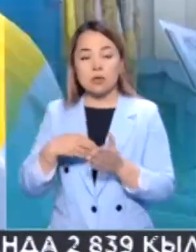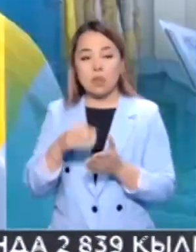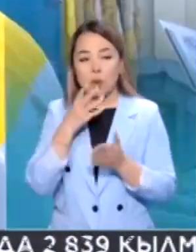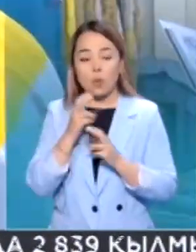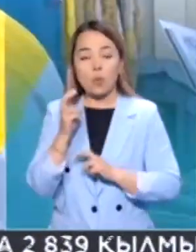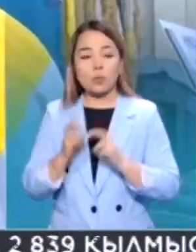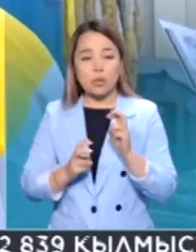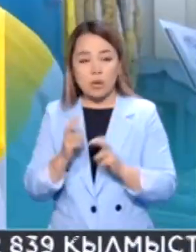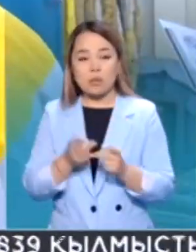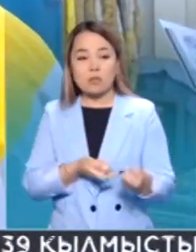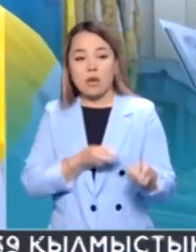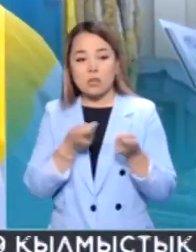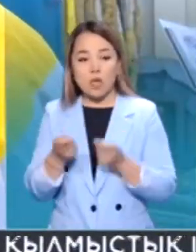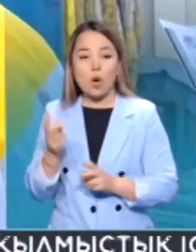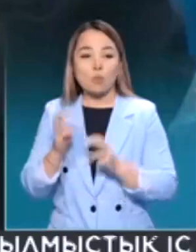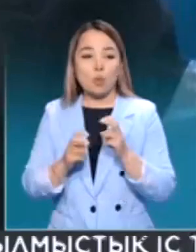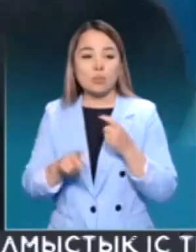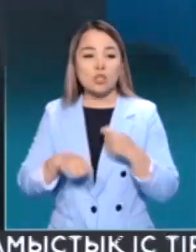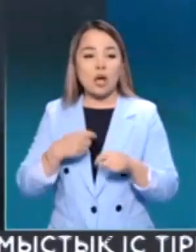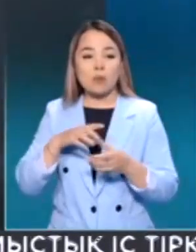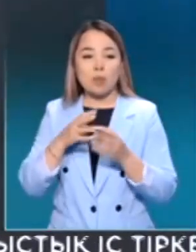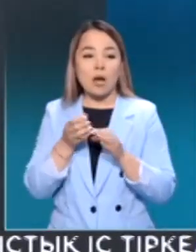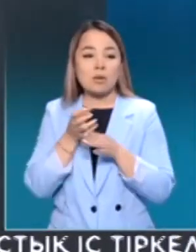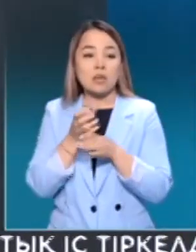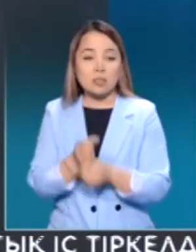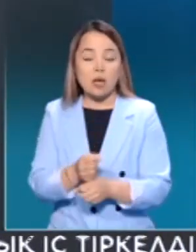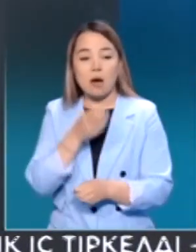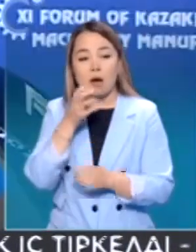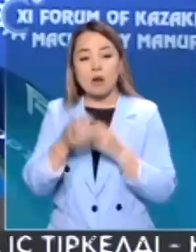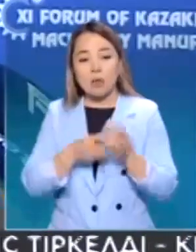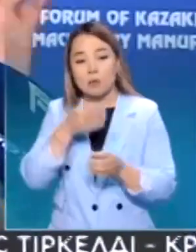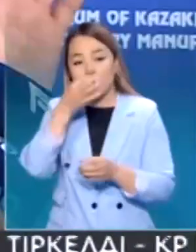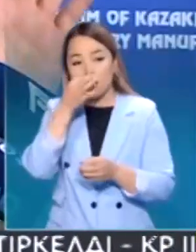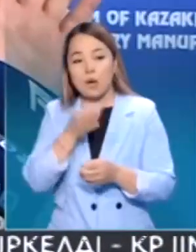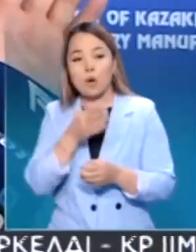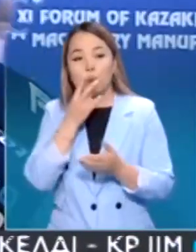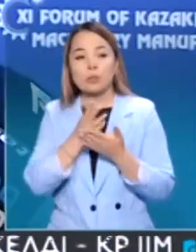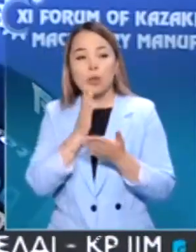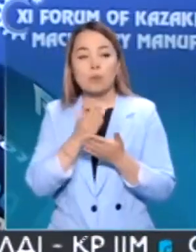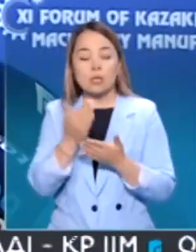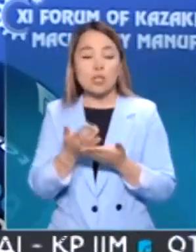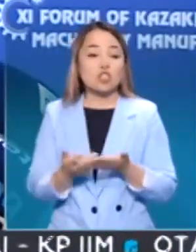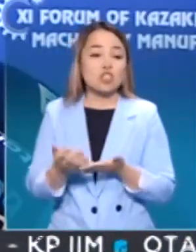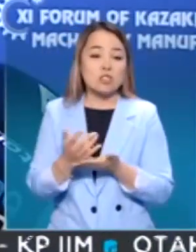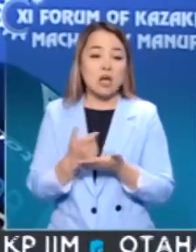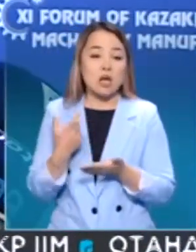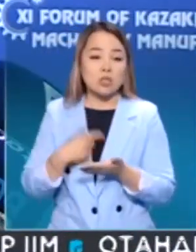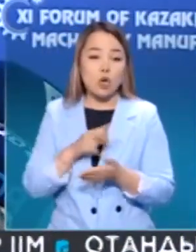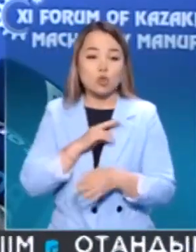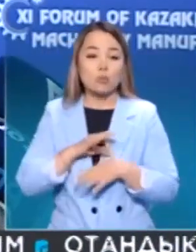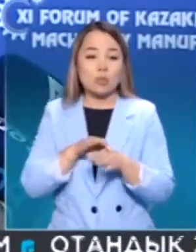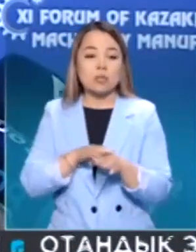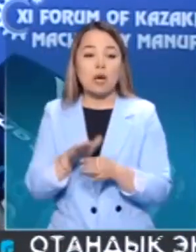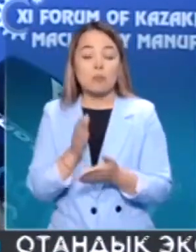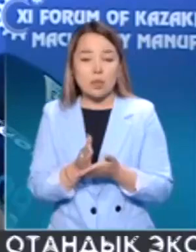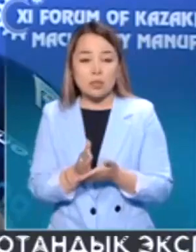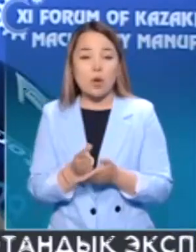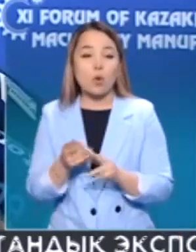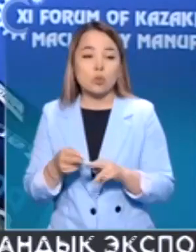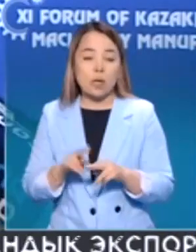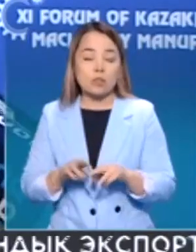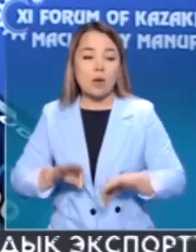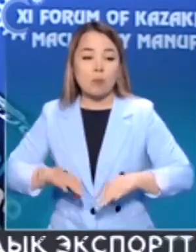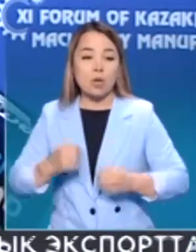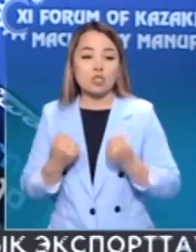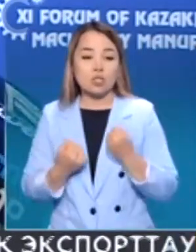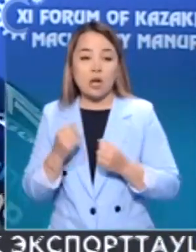жұмыс істеу тасымал және өндіріс шығынын азайтады. Бұл әлемдік тәжірибе. Автомобиль жинайтындар, олар өзінің жұмысы бар. Олар машинаны